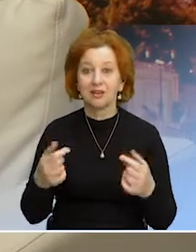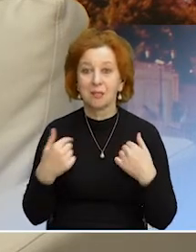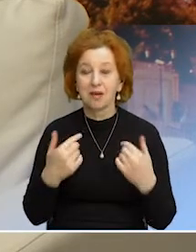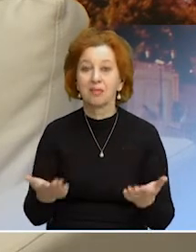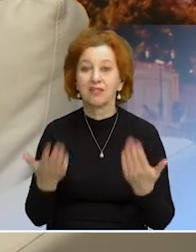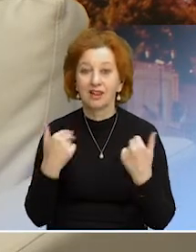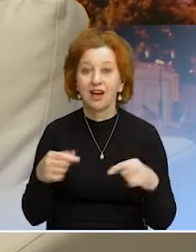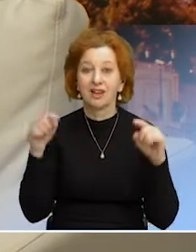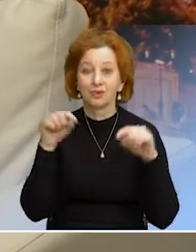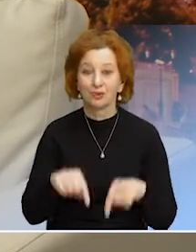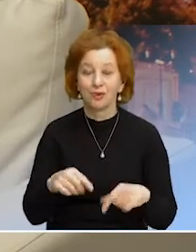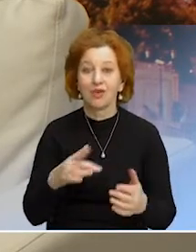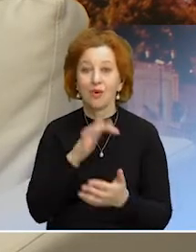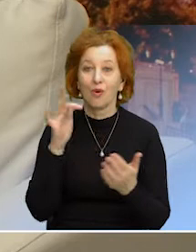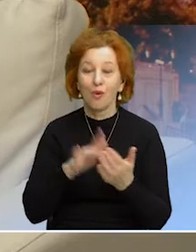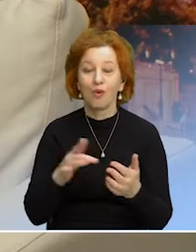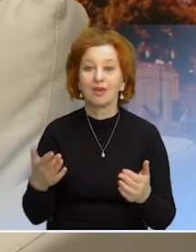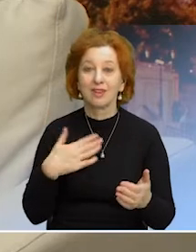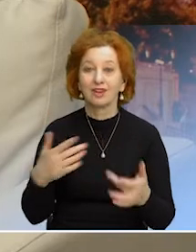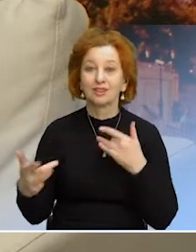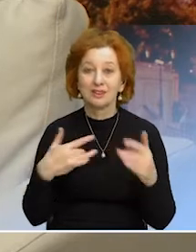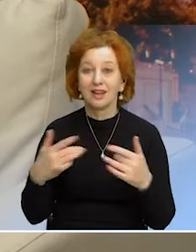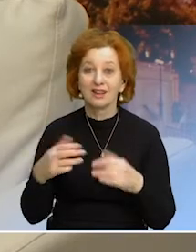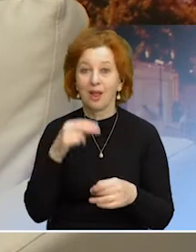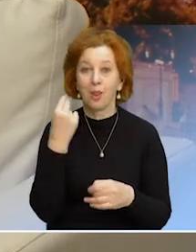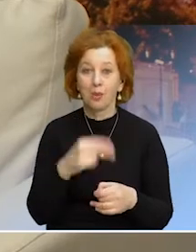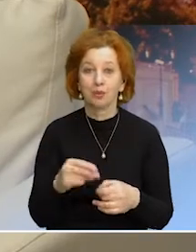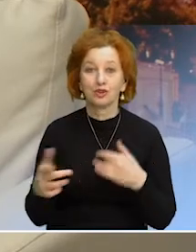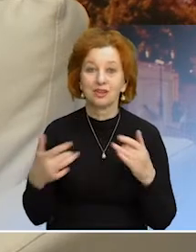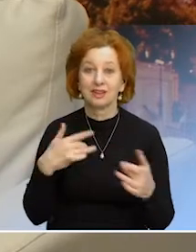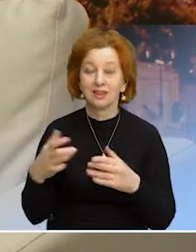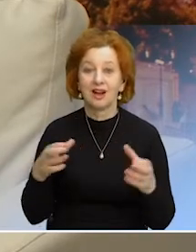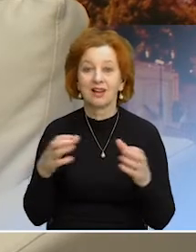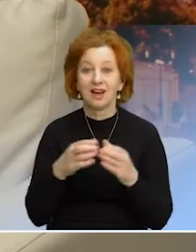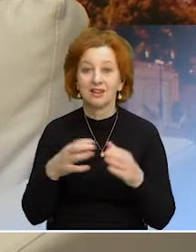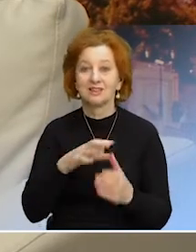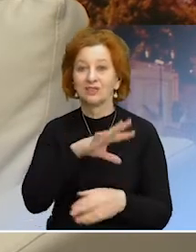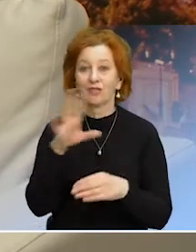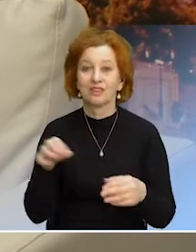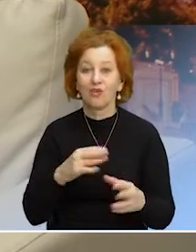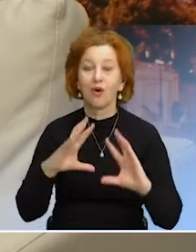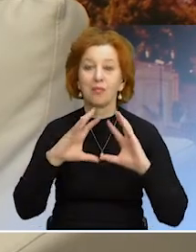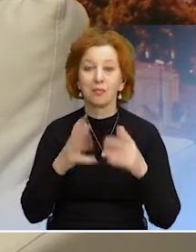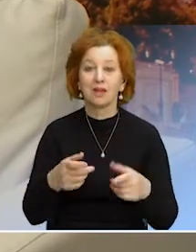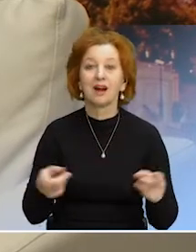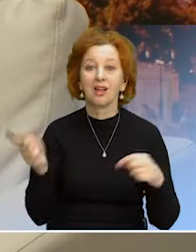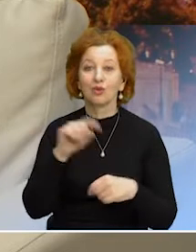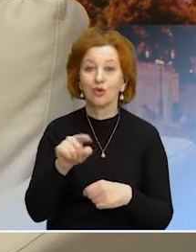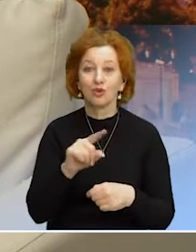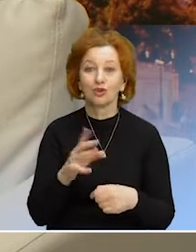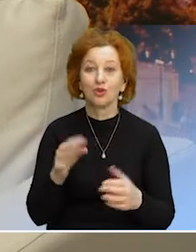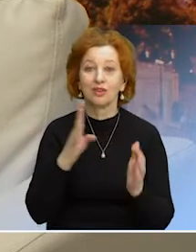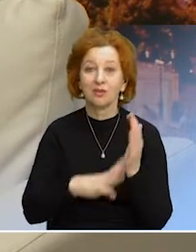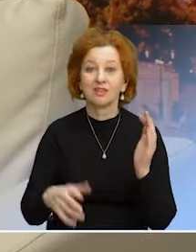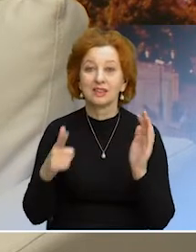мы привлекать стали сюда, наш город и наш театр, лучшие театральные коллективы со всего мира. И то, что